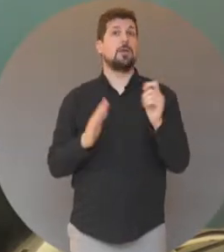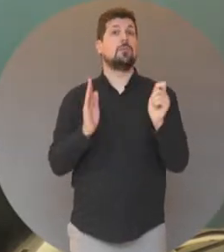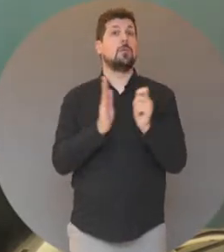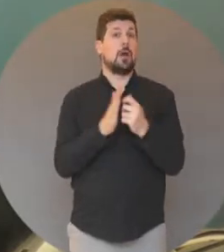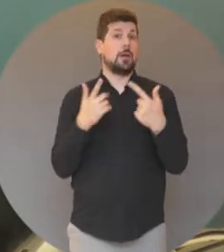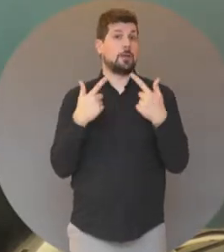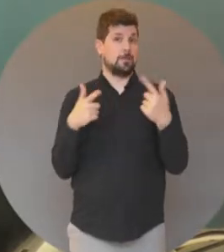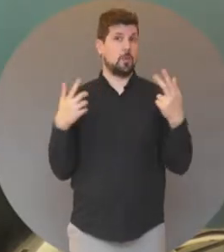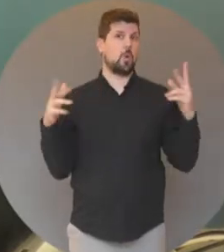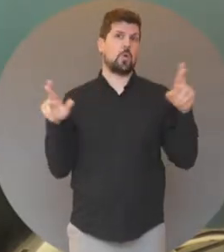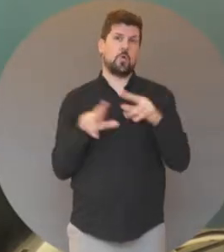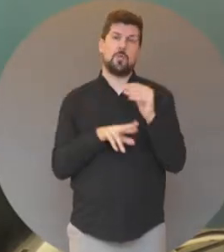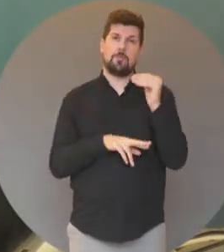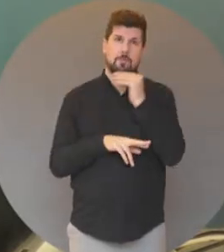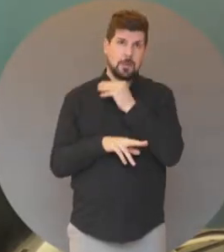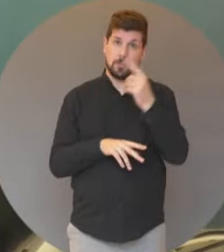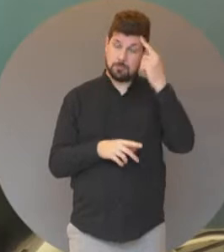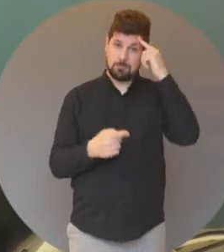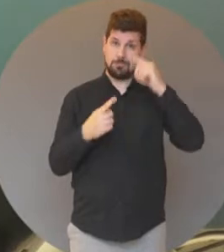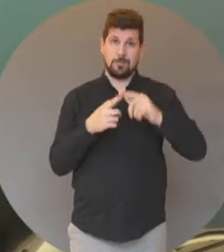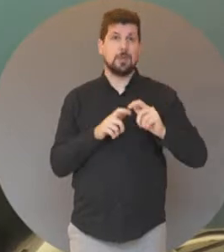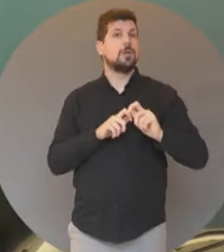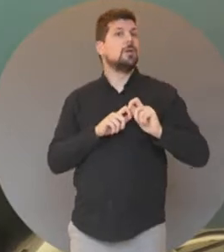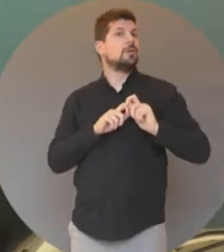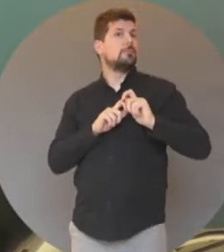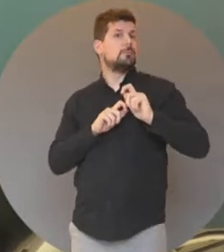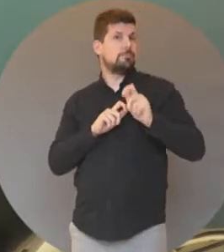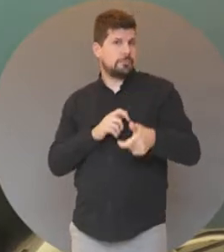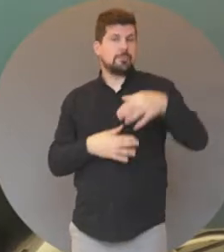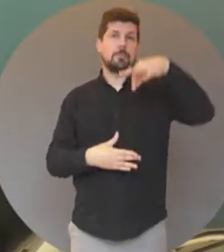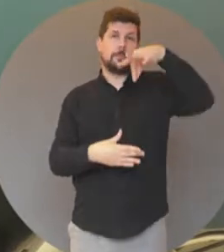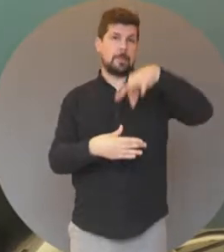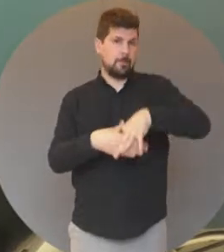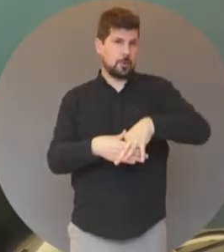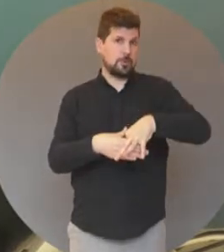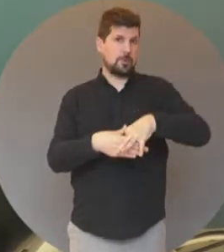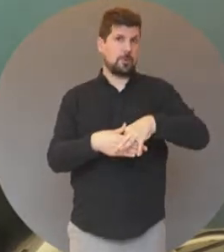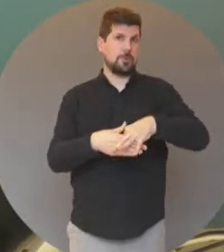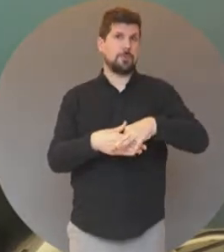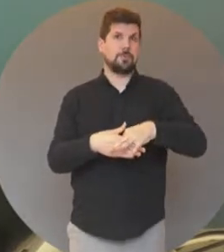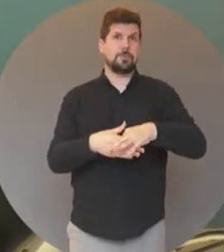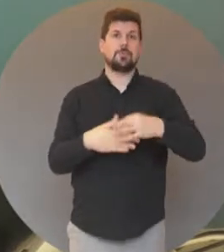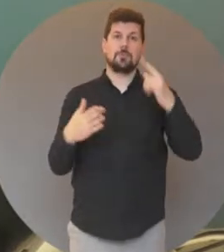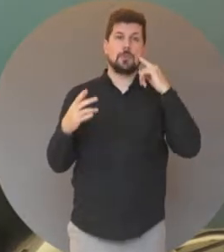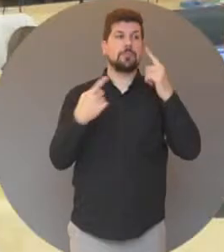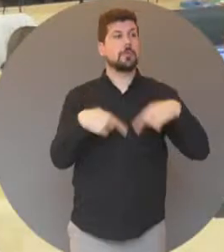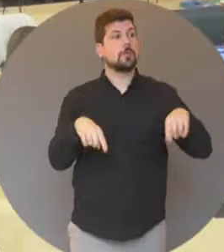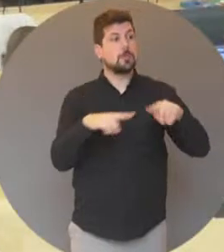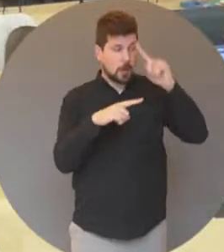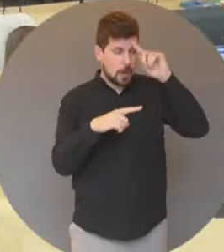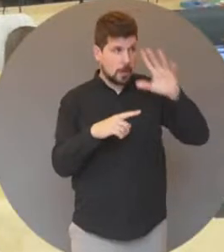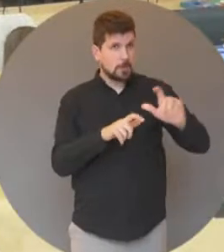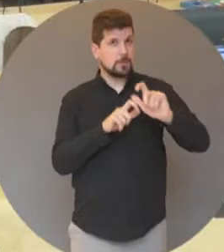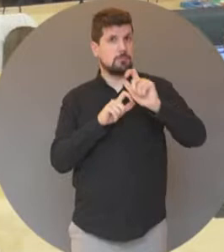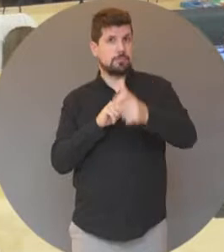afin que nous passions au vote compte tenu de la vie de la Commission